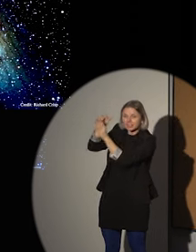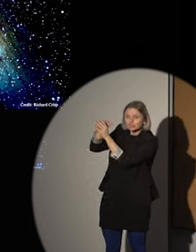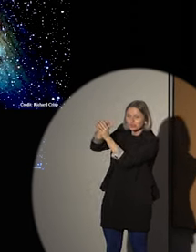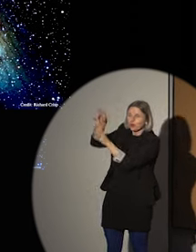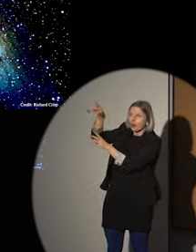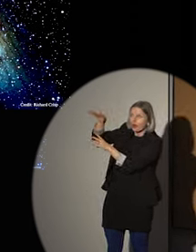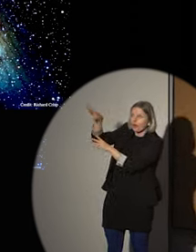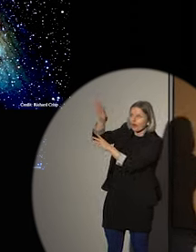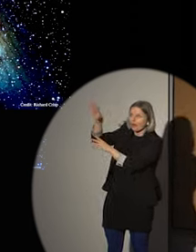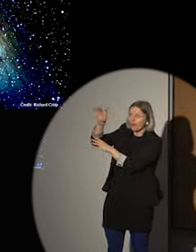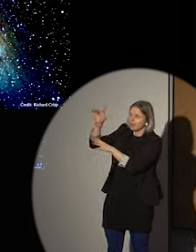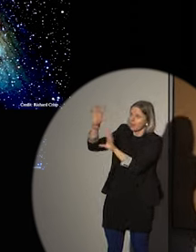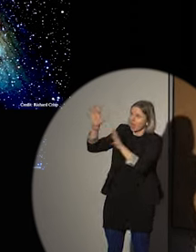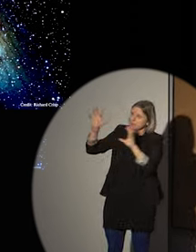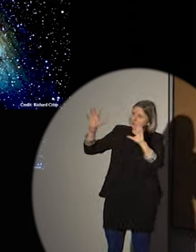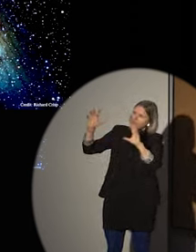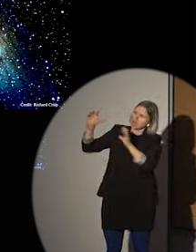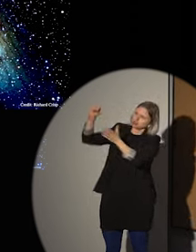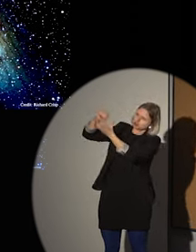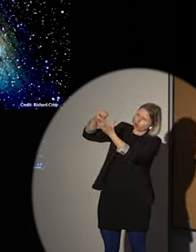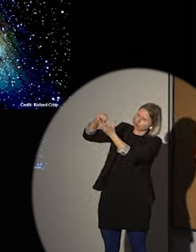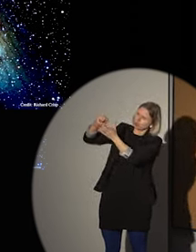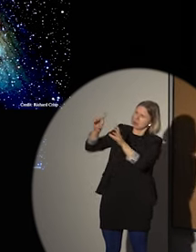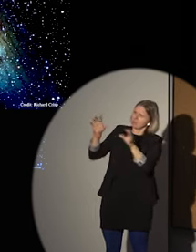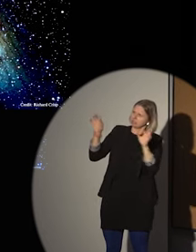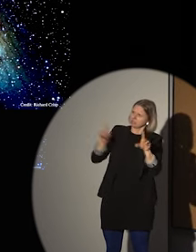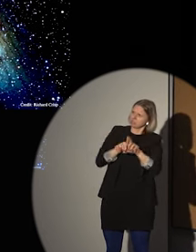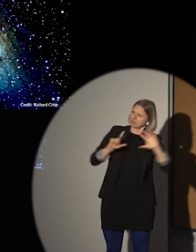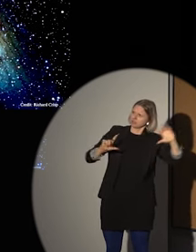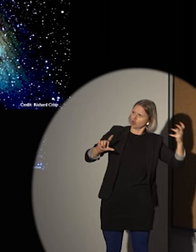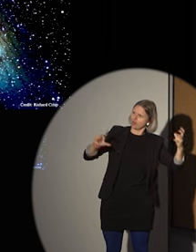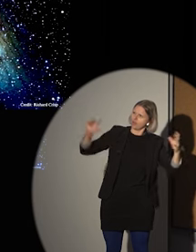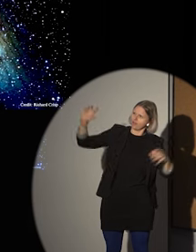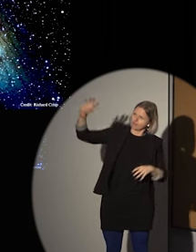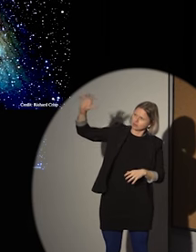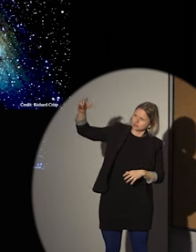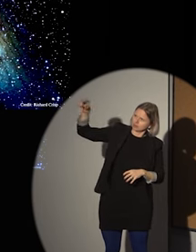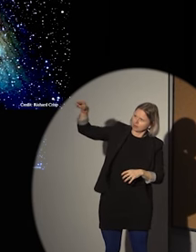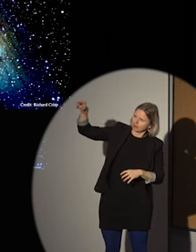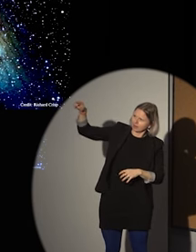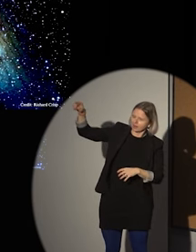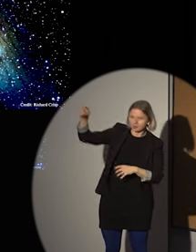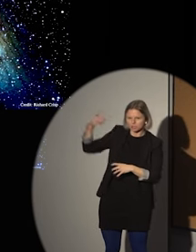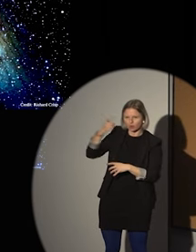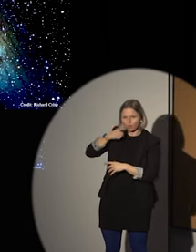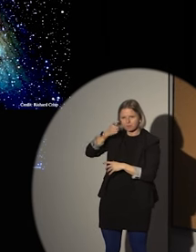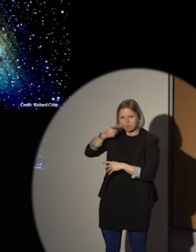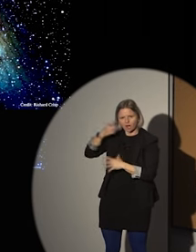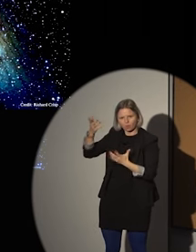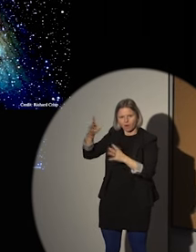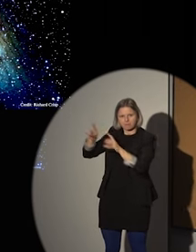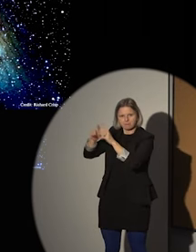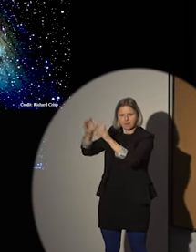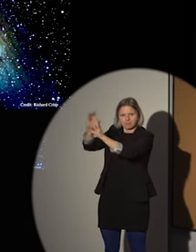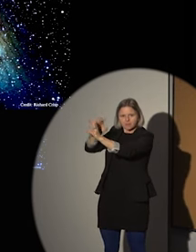à peu près à la même distance que le Soleil au centre, avait une vitesse circulaire exactement la même que celle du Soleil, mais